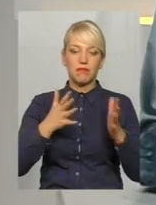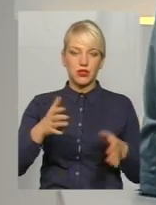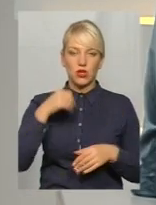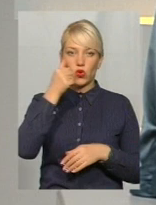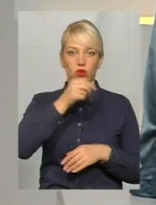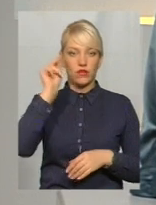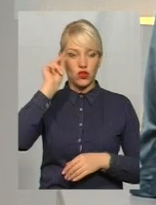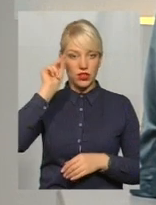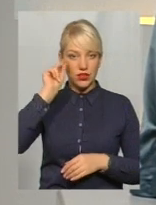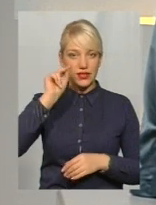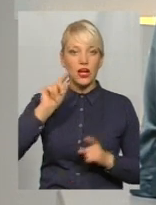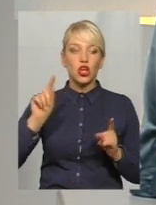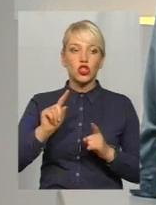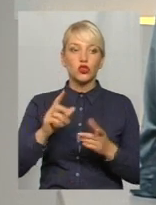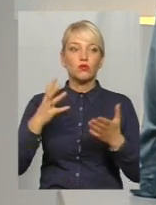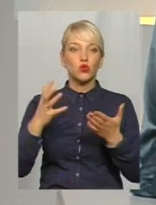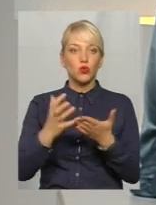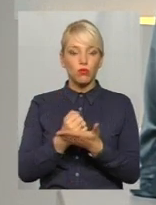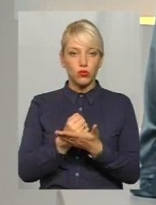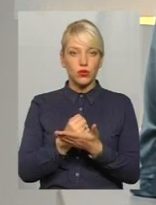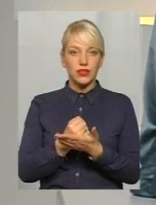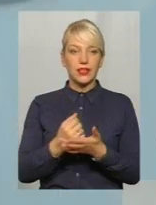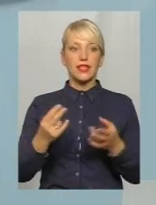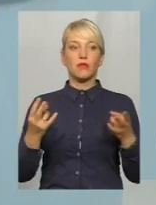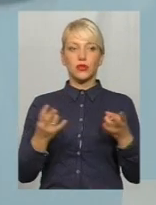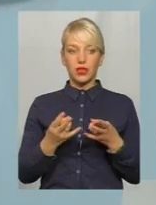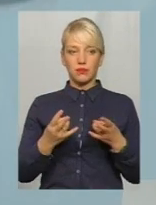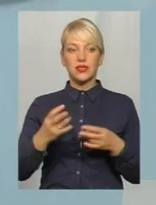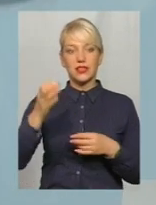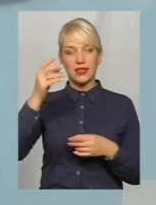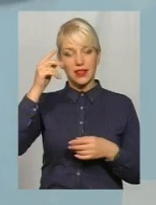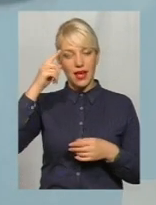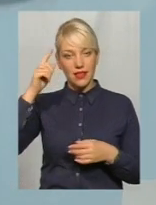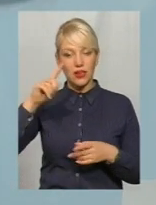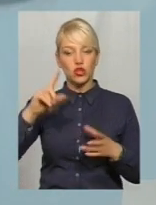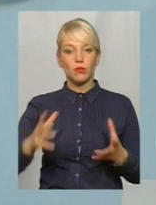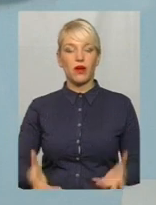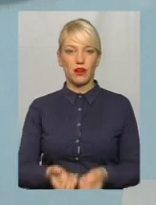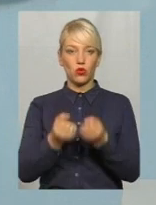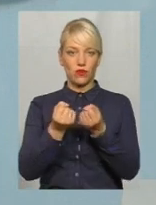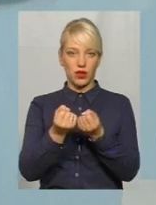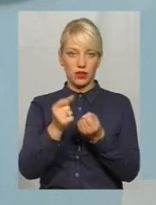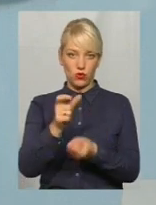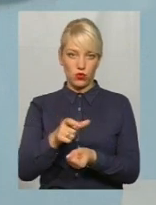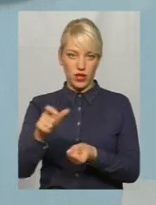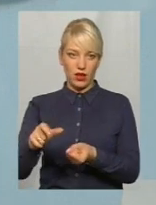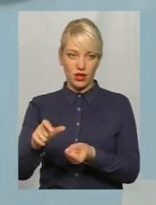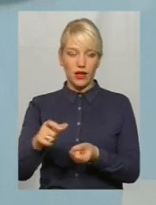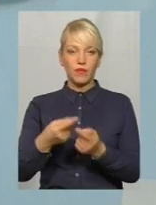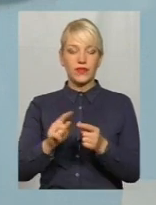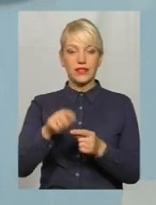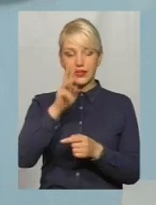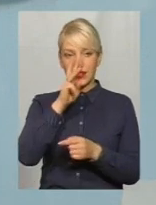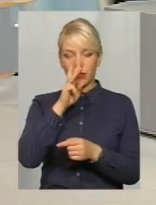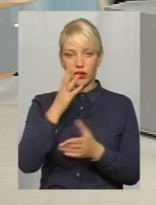аби здобути потрібні знання, аби рятувати людей. І ті зарплати,